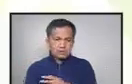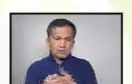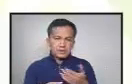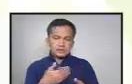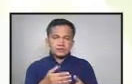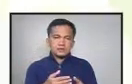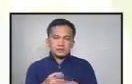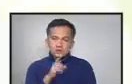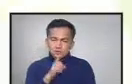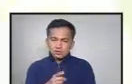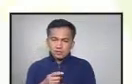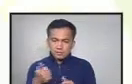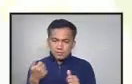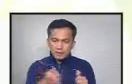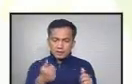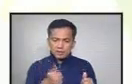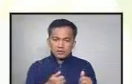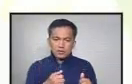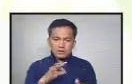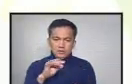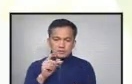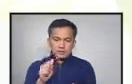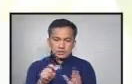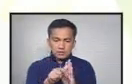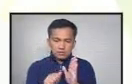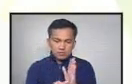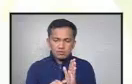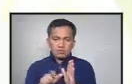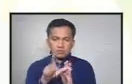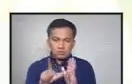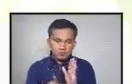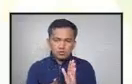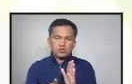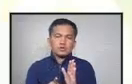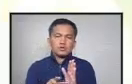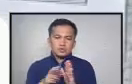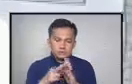compliance with pertinent FDA laws, rules, and